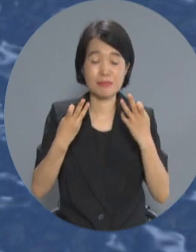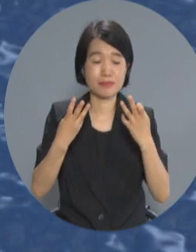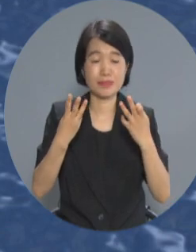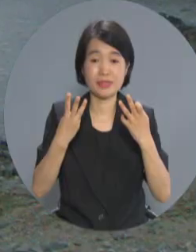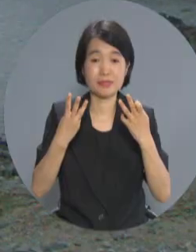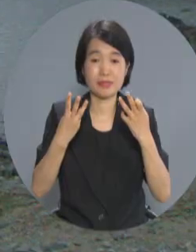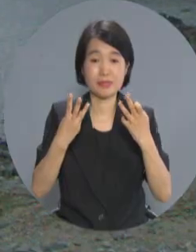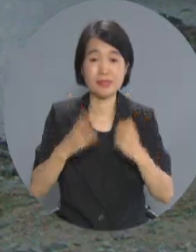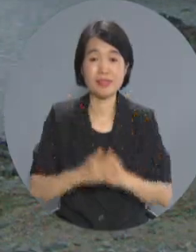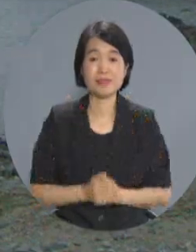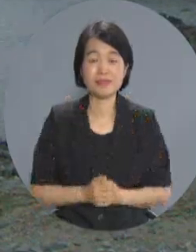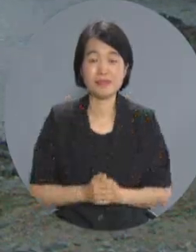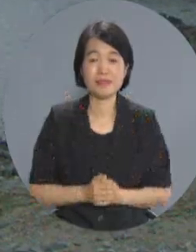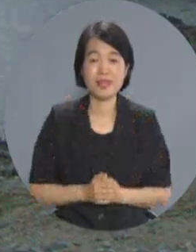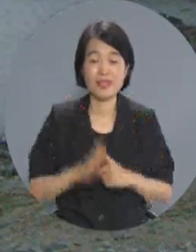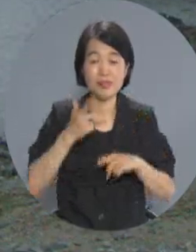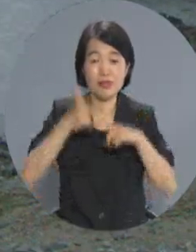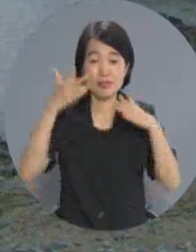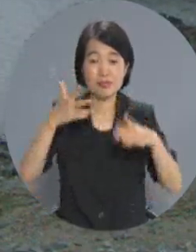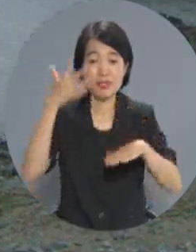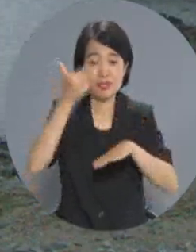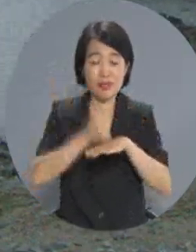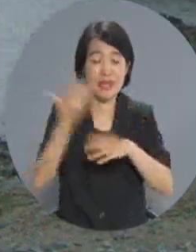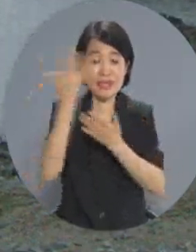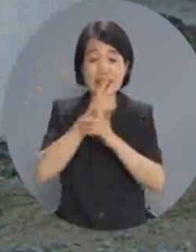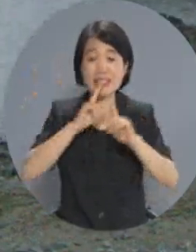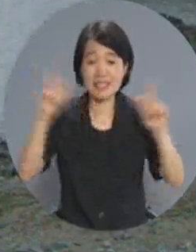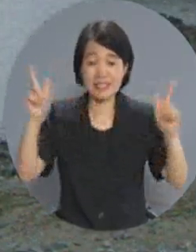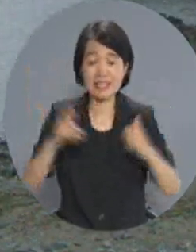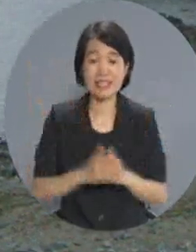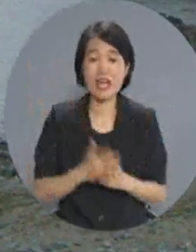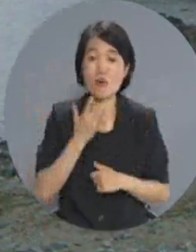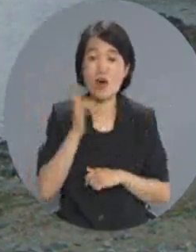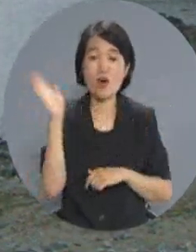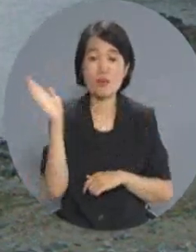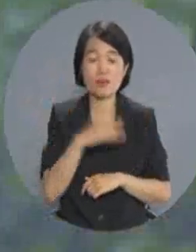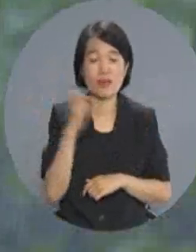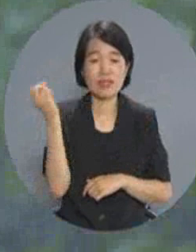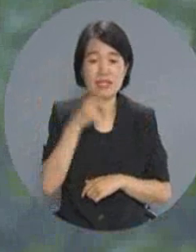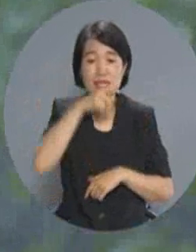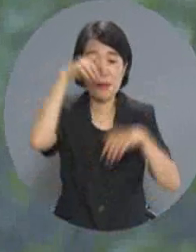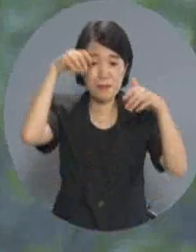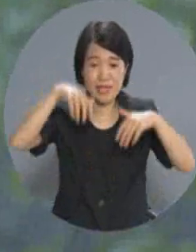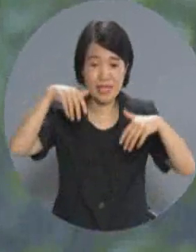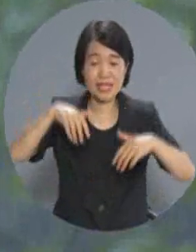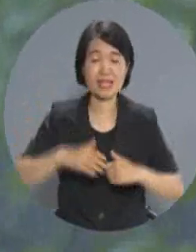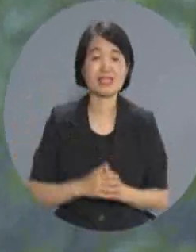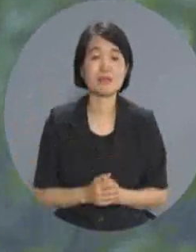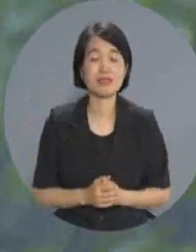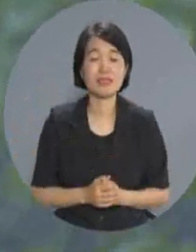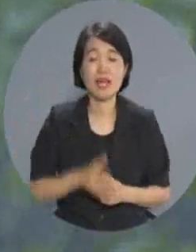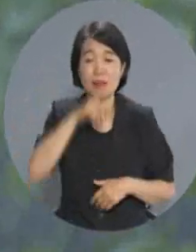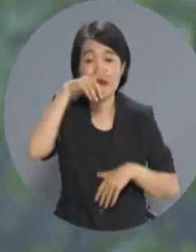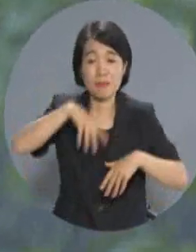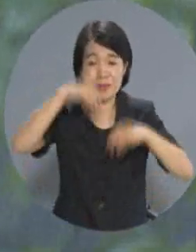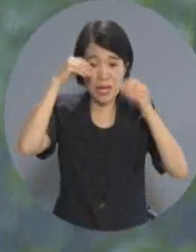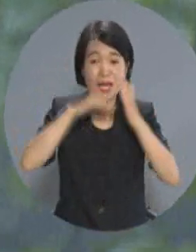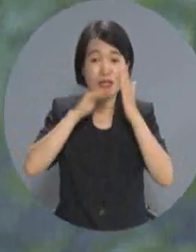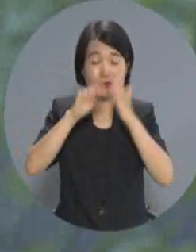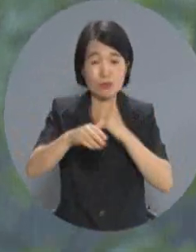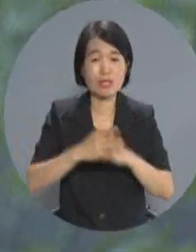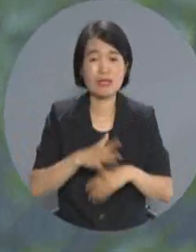입니다 이번주는 주말에 흐린 날씨 보이다 화요일부터 다시 비가 내리겠습니다 비가 그친 후에도